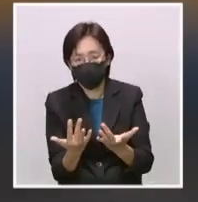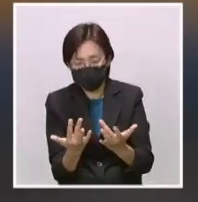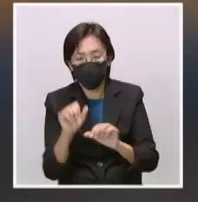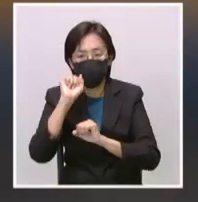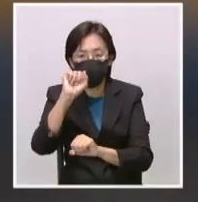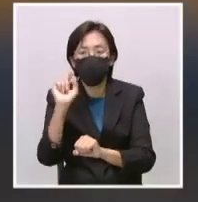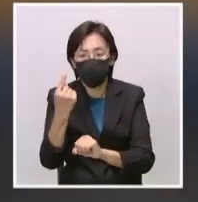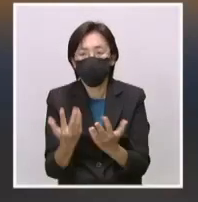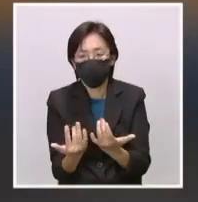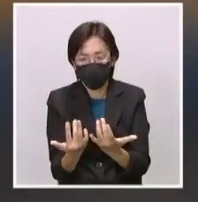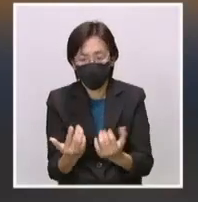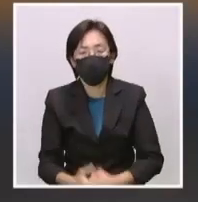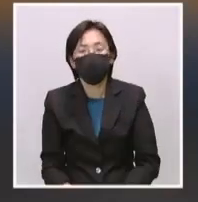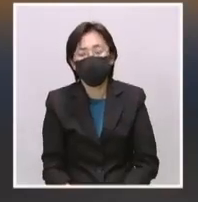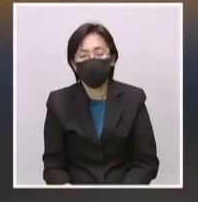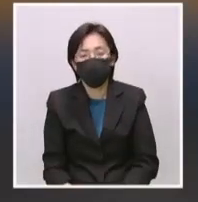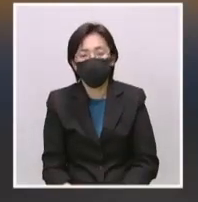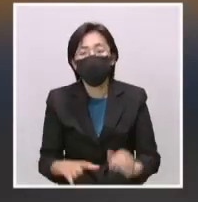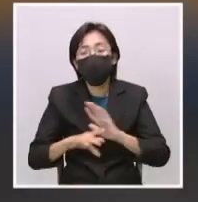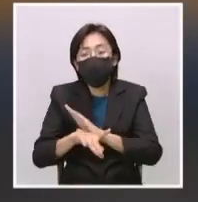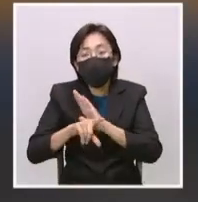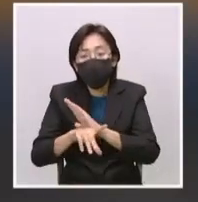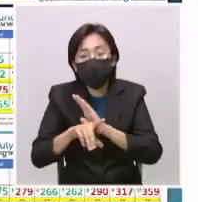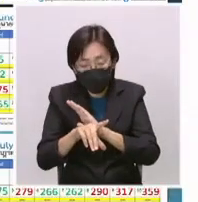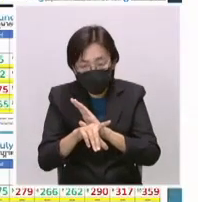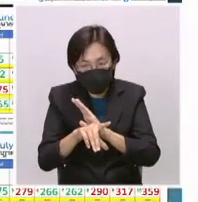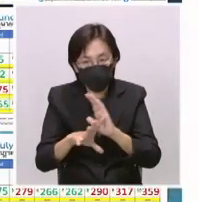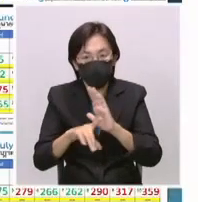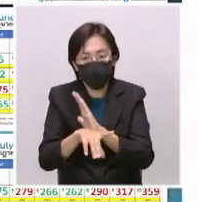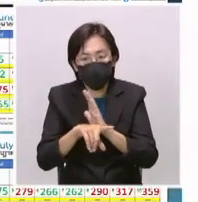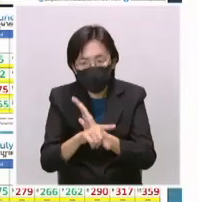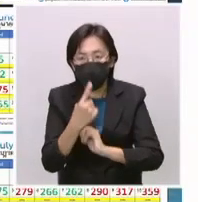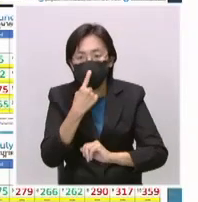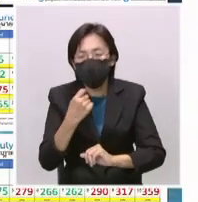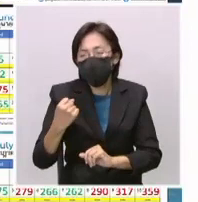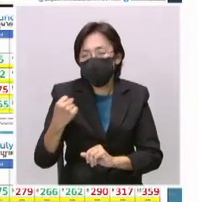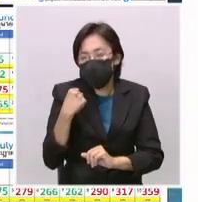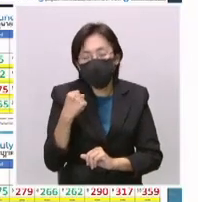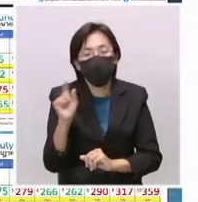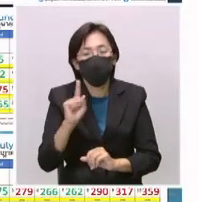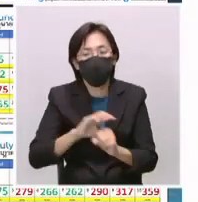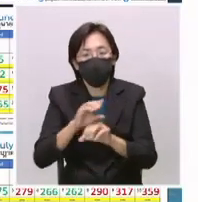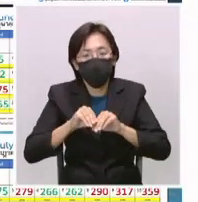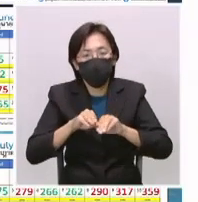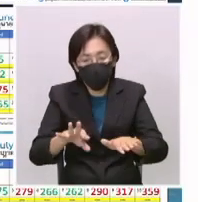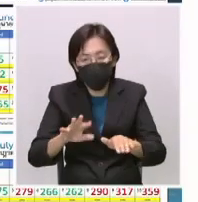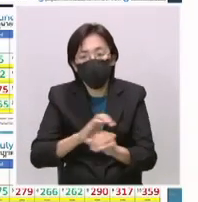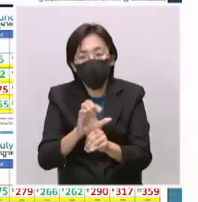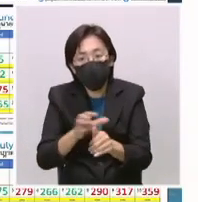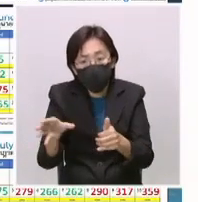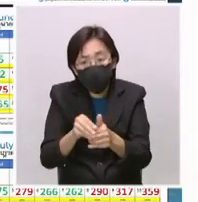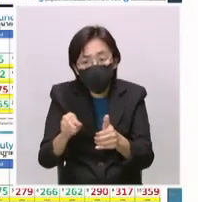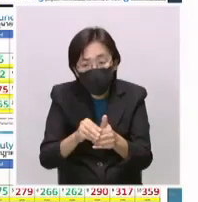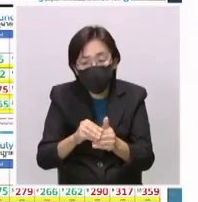ครับส่วนที่ชลบุรีก็เป็นพื้นที่สีแดงเข้มแล้วนะครับรายงานสถานการณ์การติดเชื้อโควิด